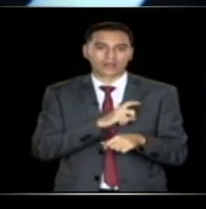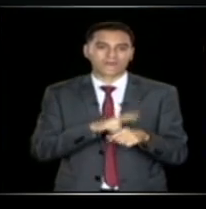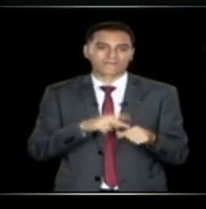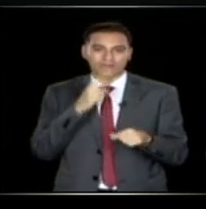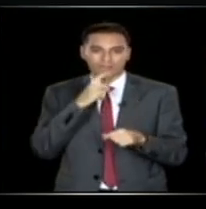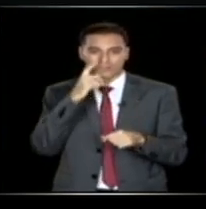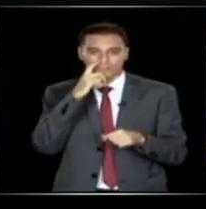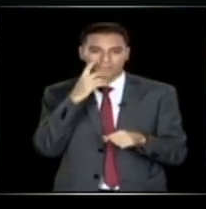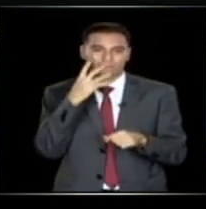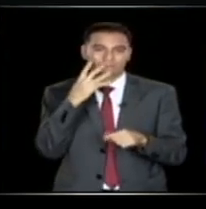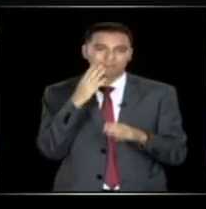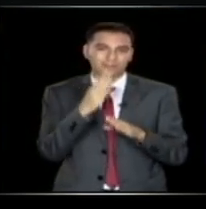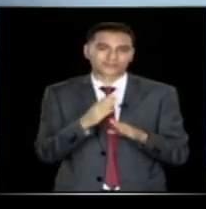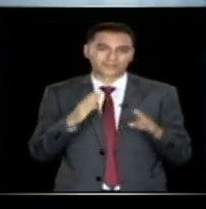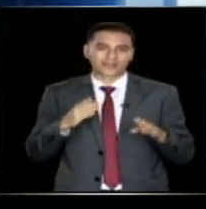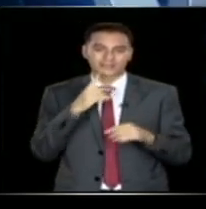رابعه.